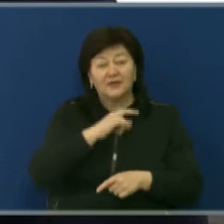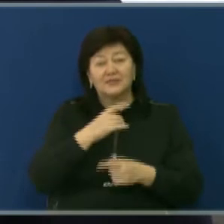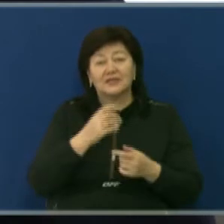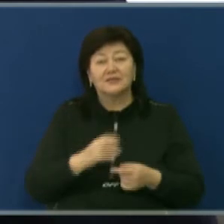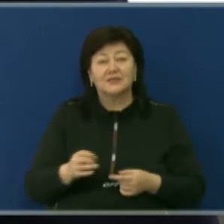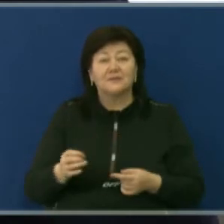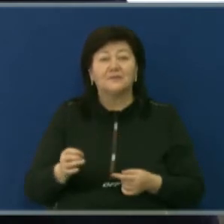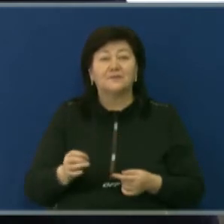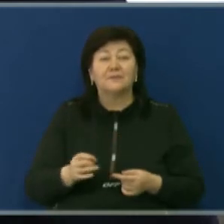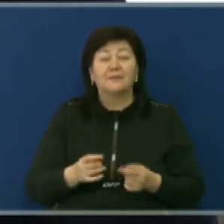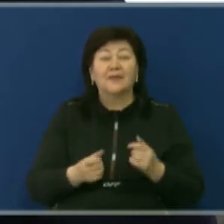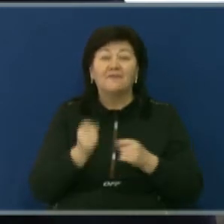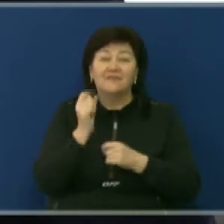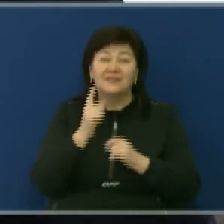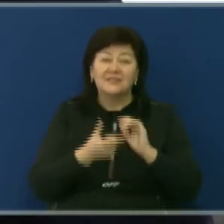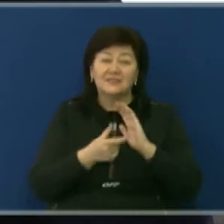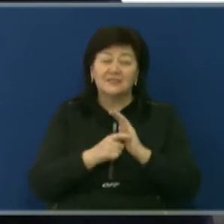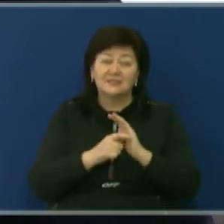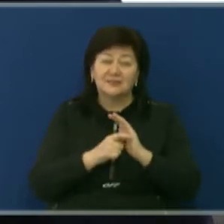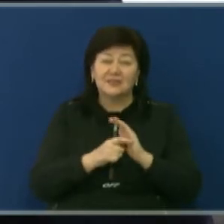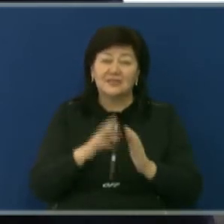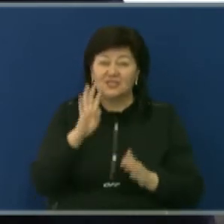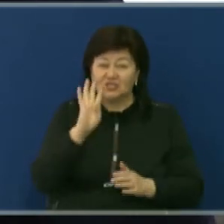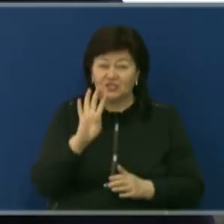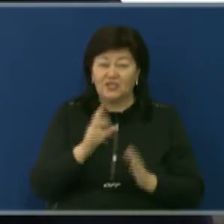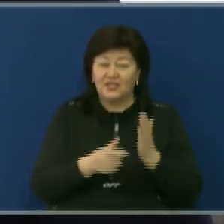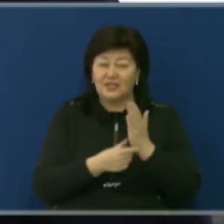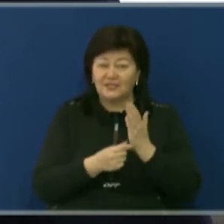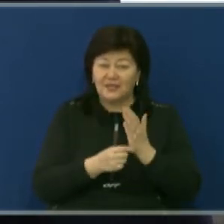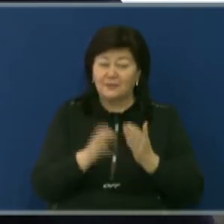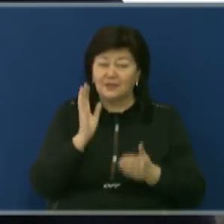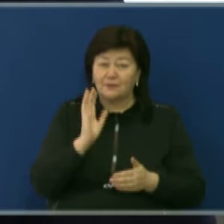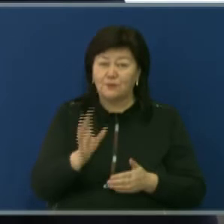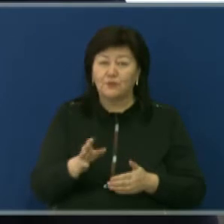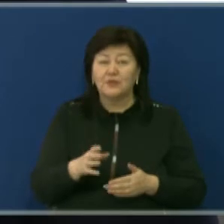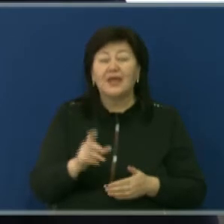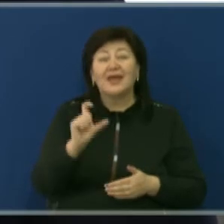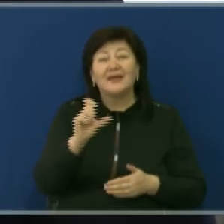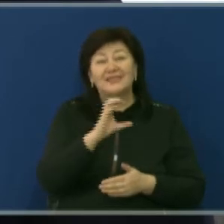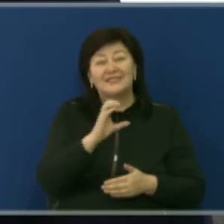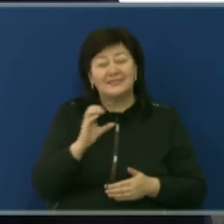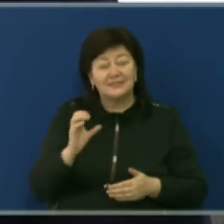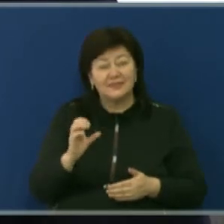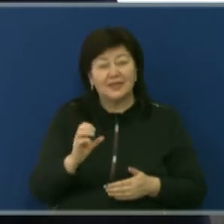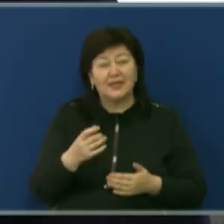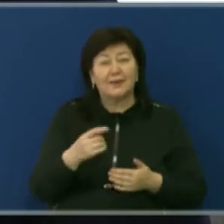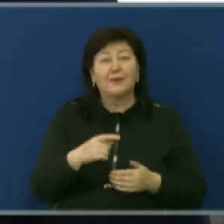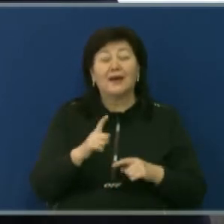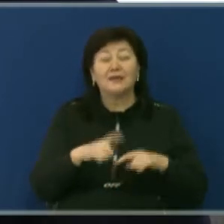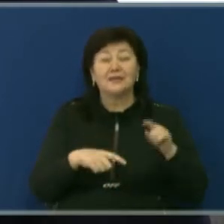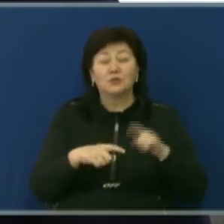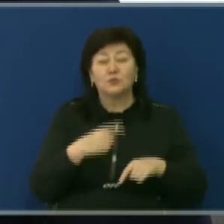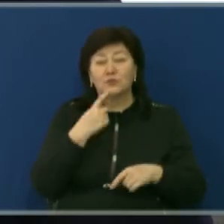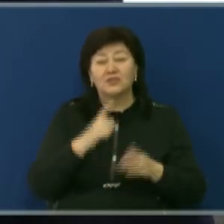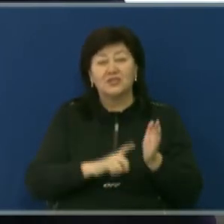школе. А в 11 классе 4 экзамена будет на итоговую аттестацию отведено. Начинается она с 1 июня,